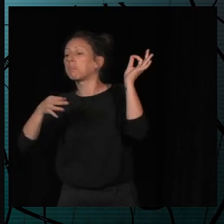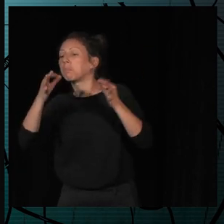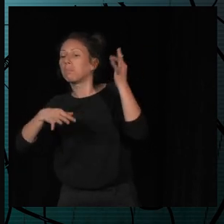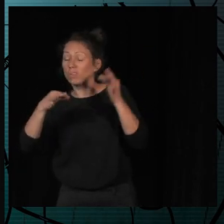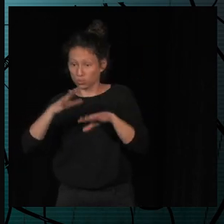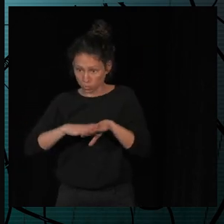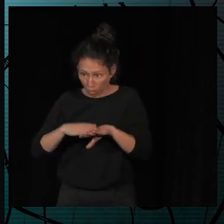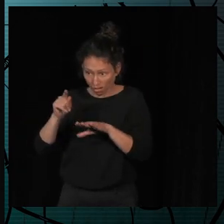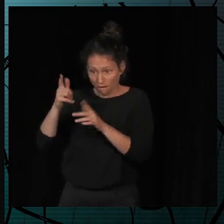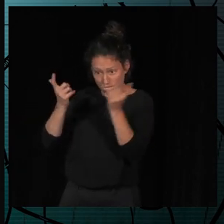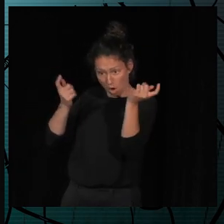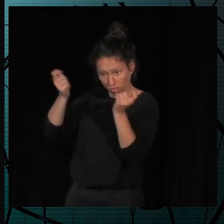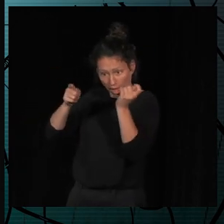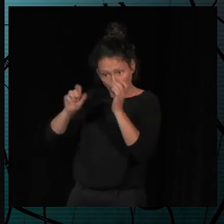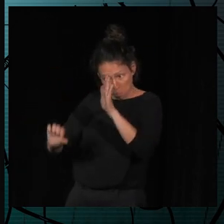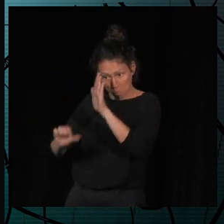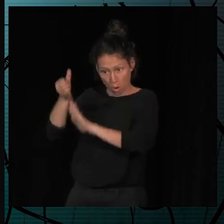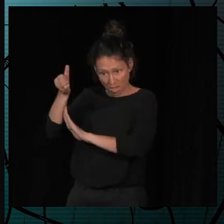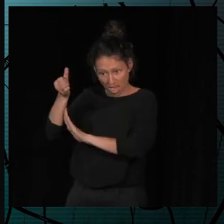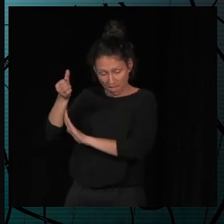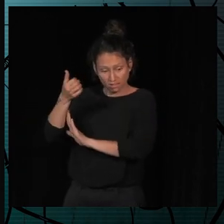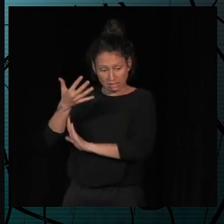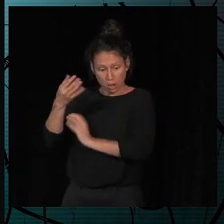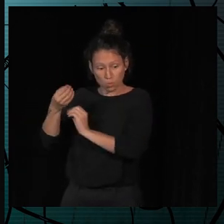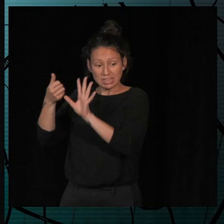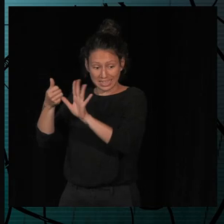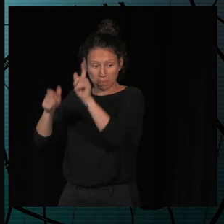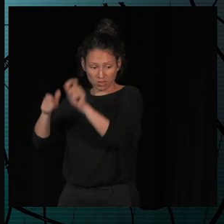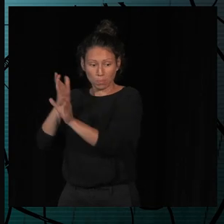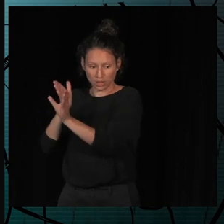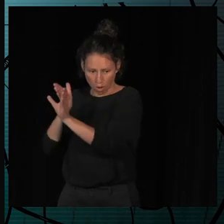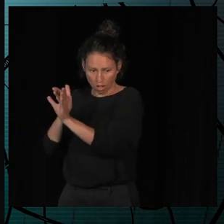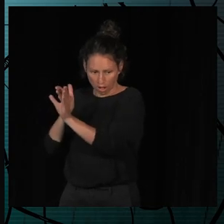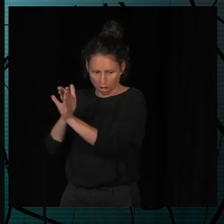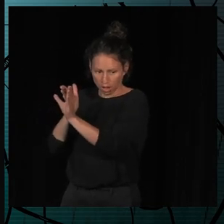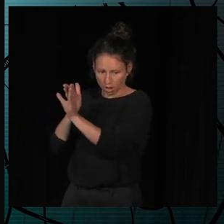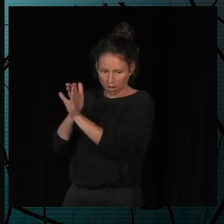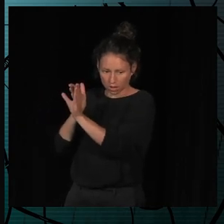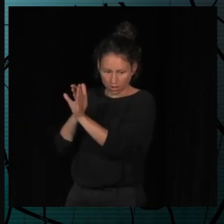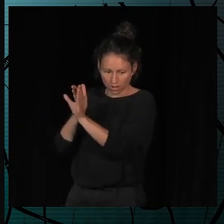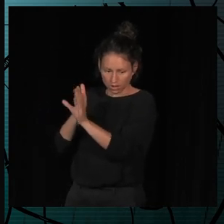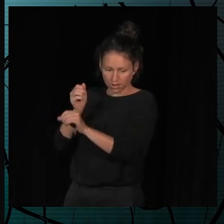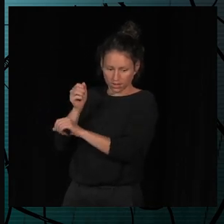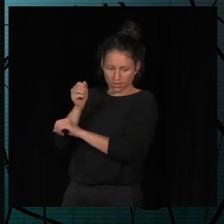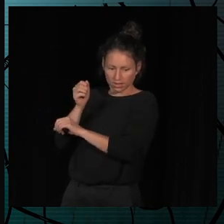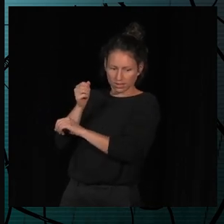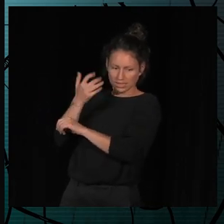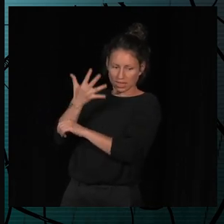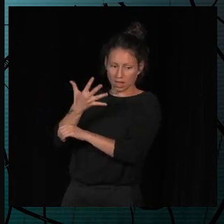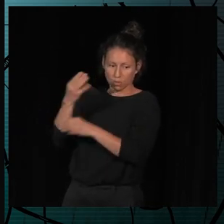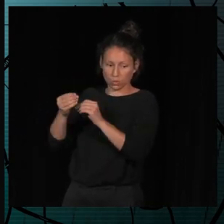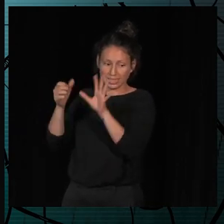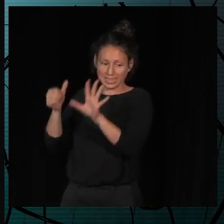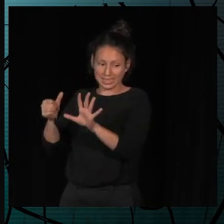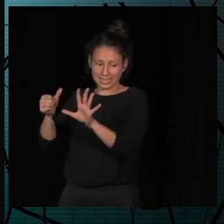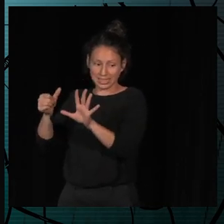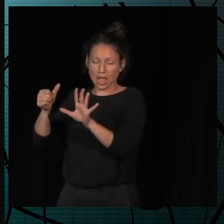fortnite premier jeu il y en aurait 5 ou 6 6 voilà et donc c'est ces B cognitifs ceux qui sont exploités dans les jeux de hasard et d'argent alors